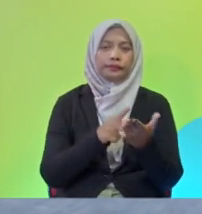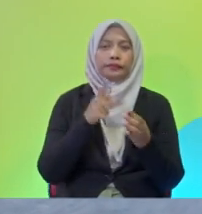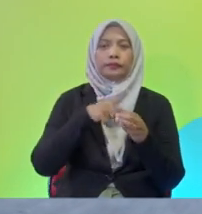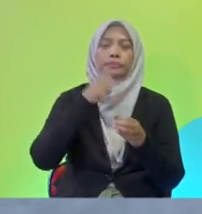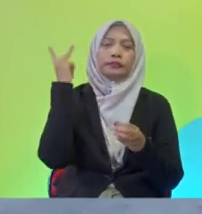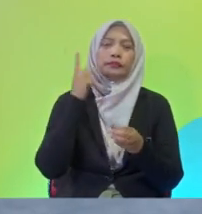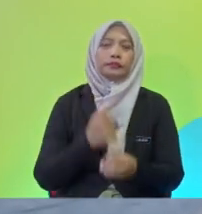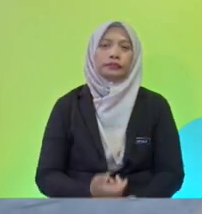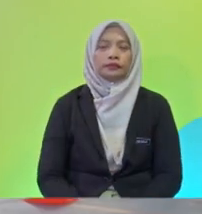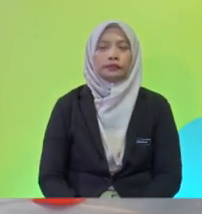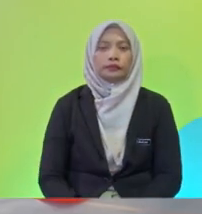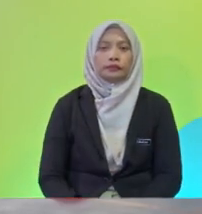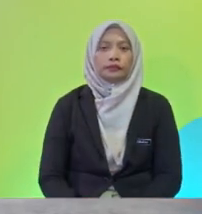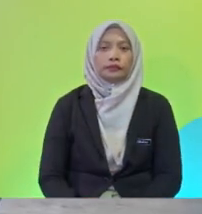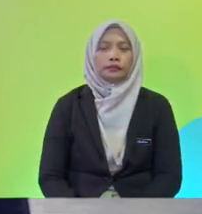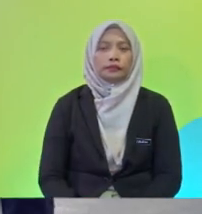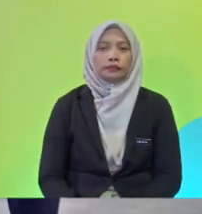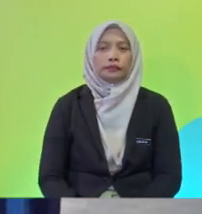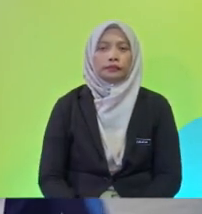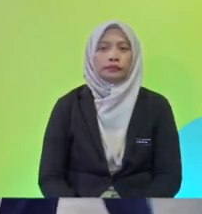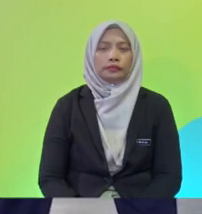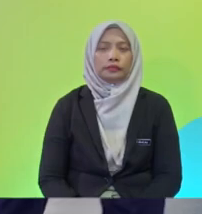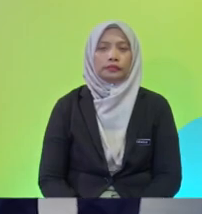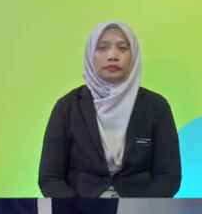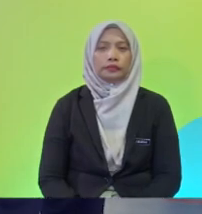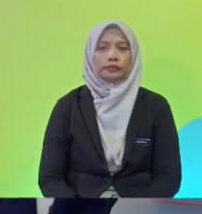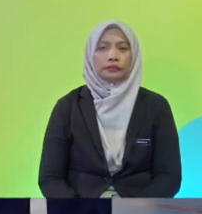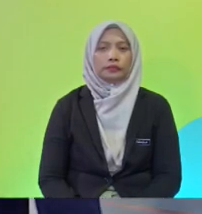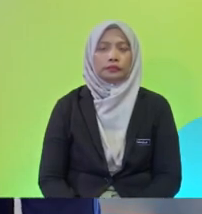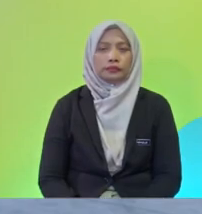Okey, keluar. Relax je. Kau ada banyak masa.